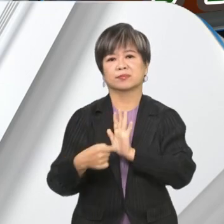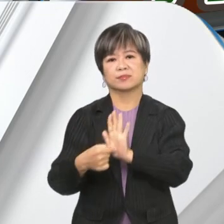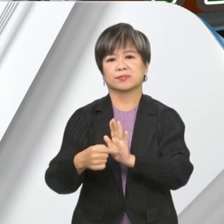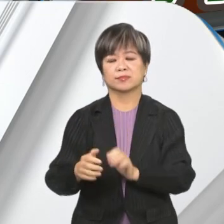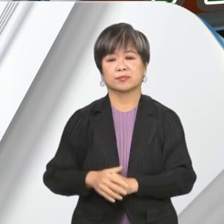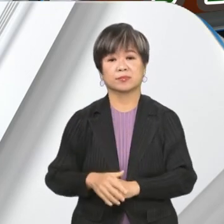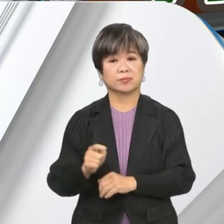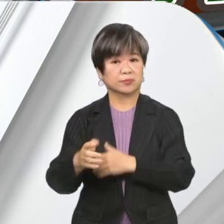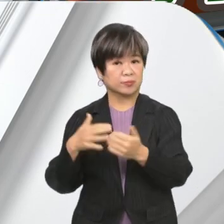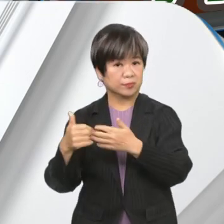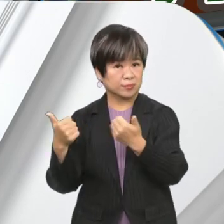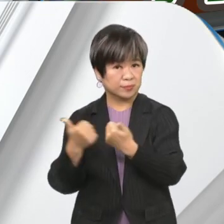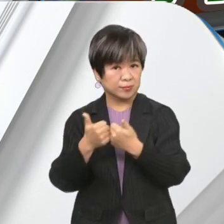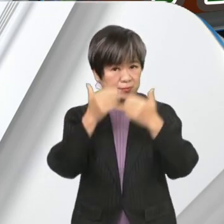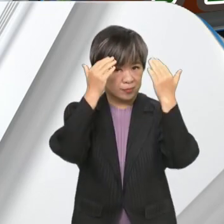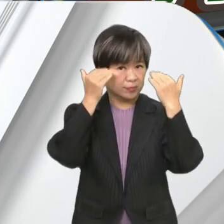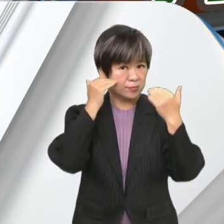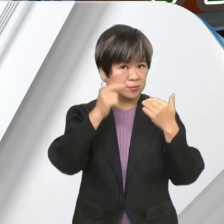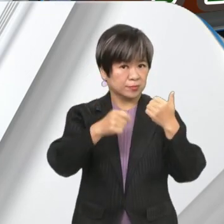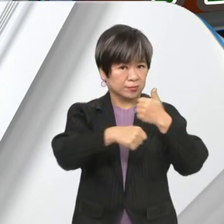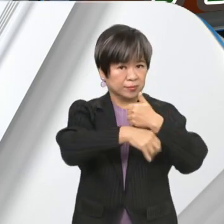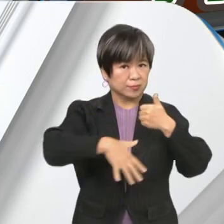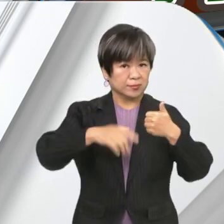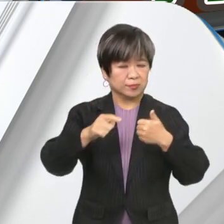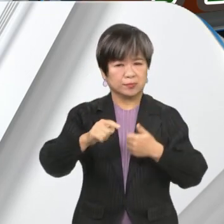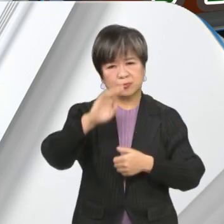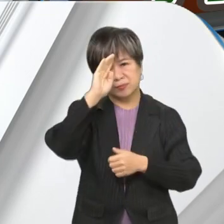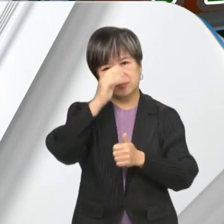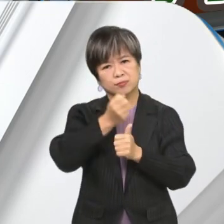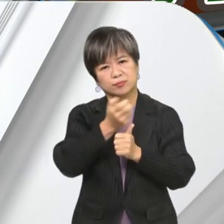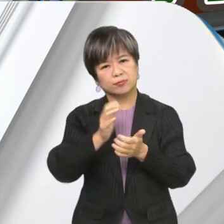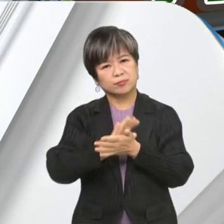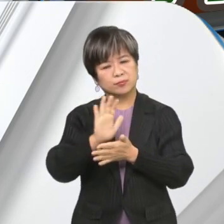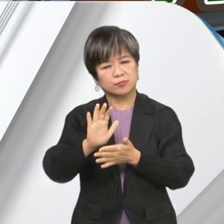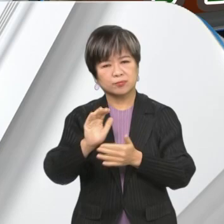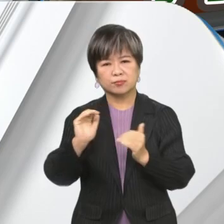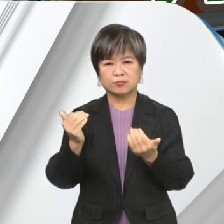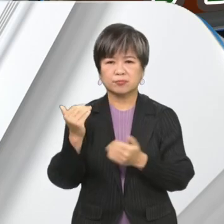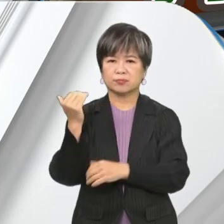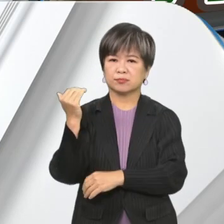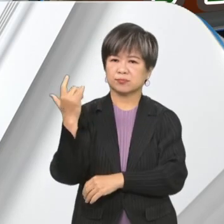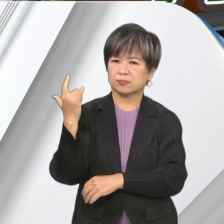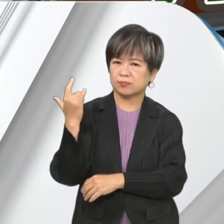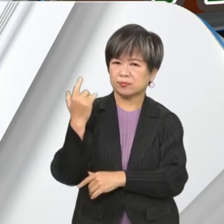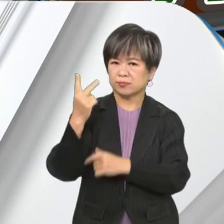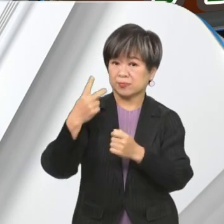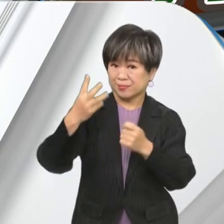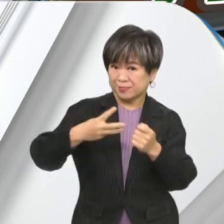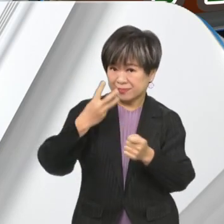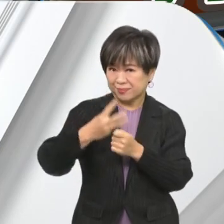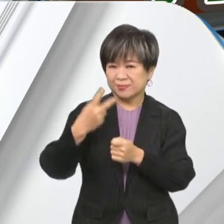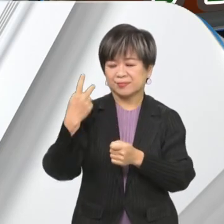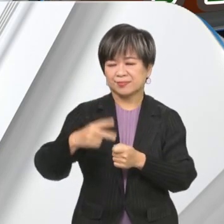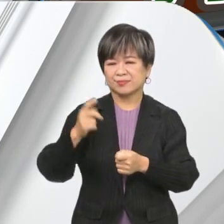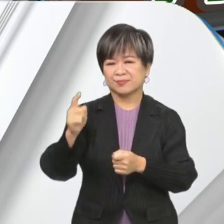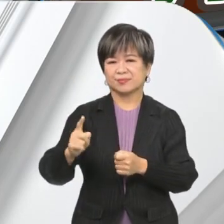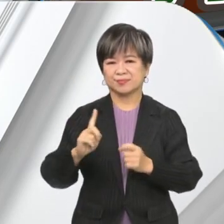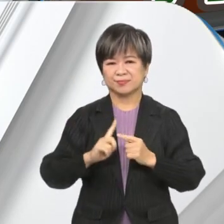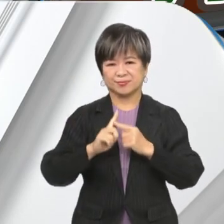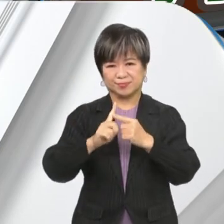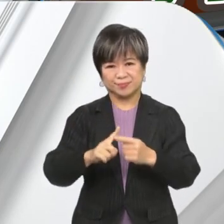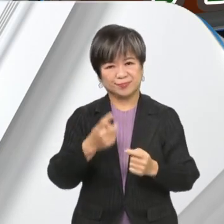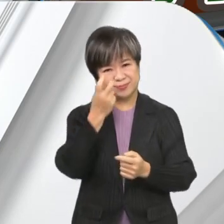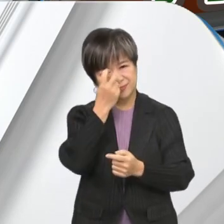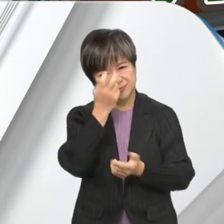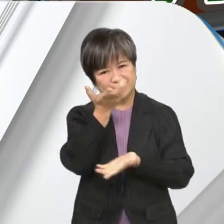亚美黑协会同韩国的葡萄组织到疫情发生过后，隔个两三年再过去到实体